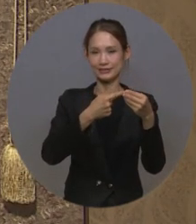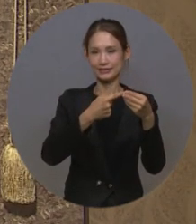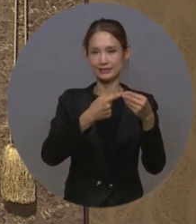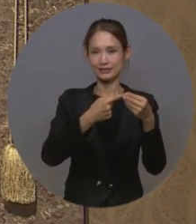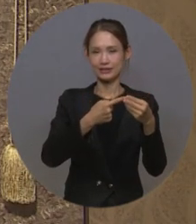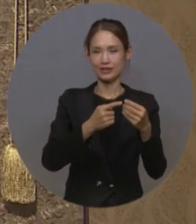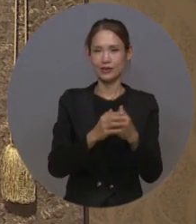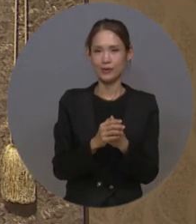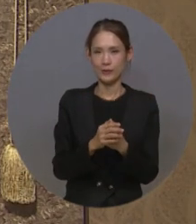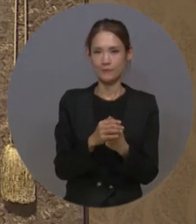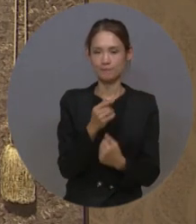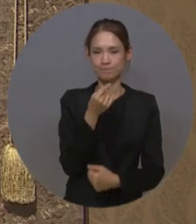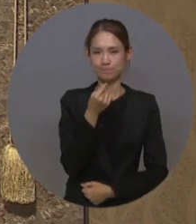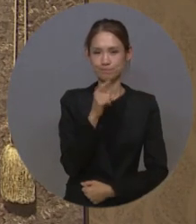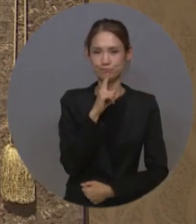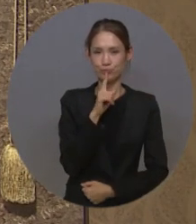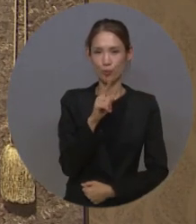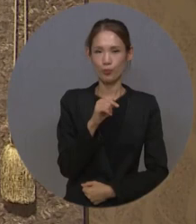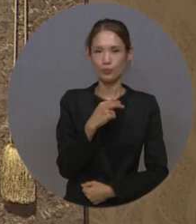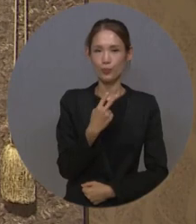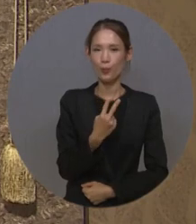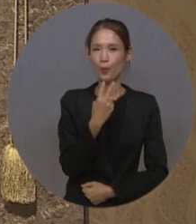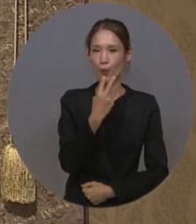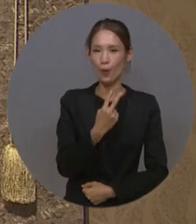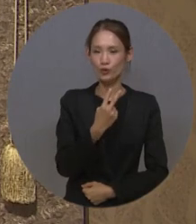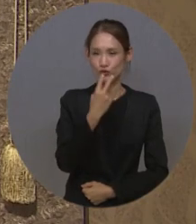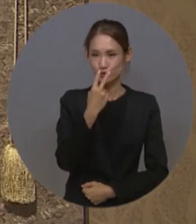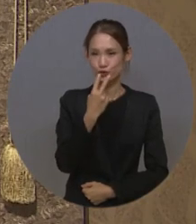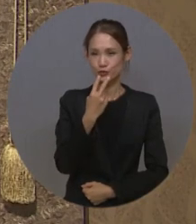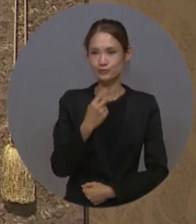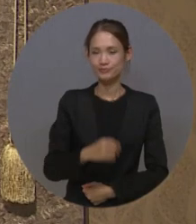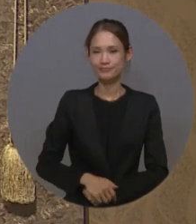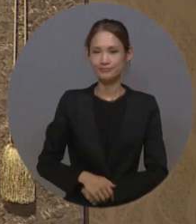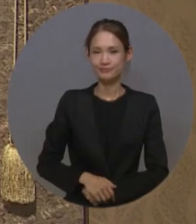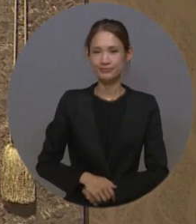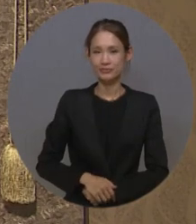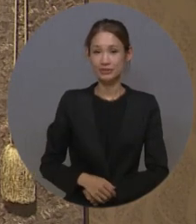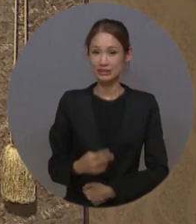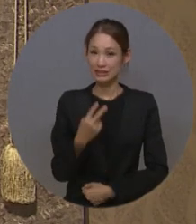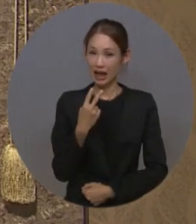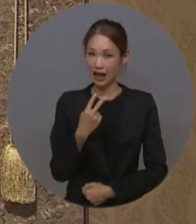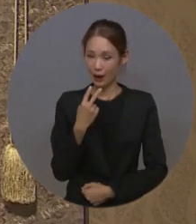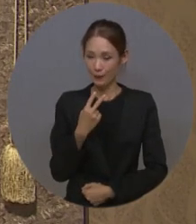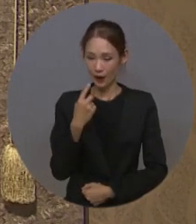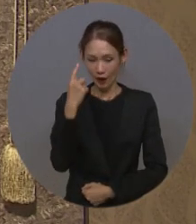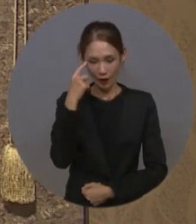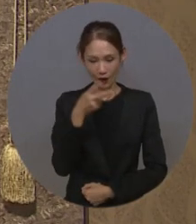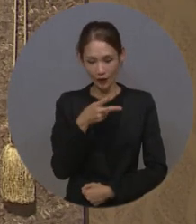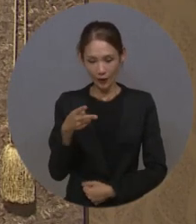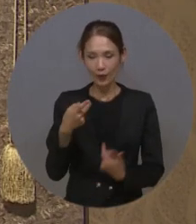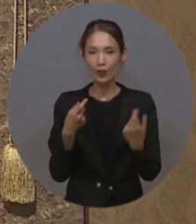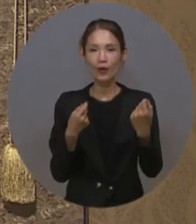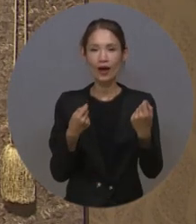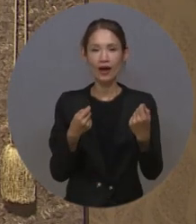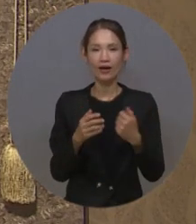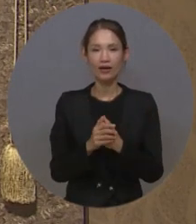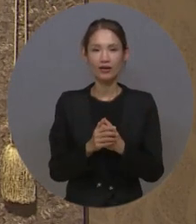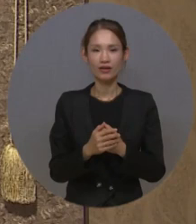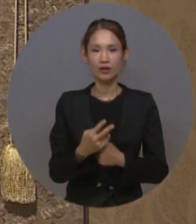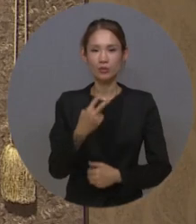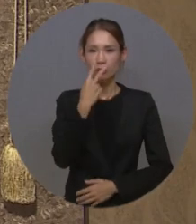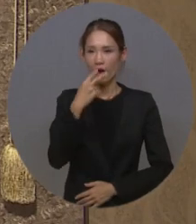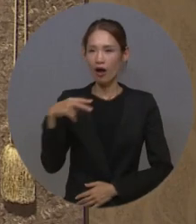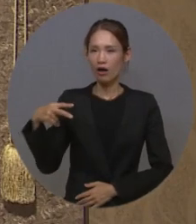그러니까 뭐랄까 목숨이라고 생각하면 네. 생명이라고 생각하잖아요. 근데 사실 목숨이